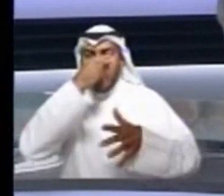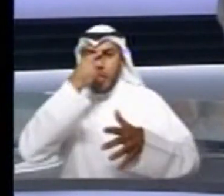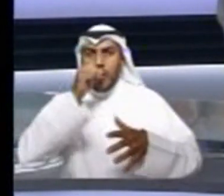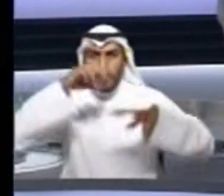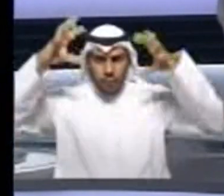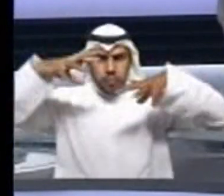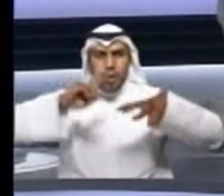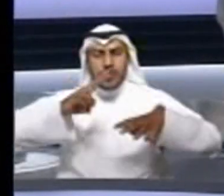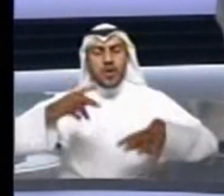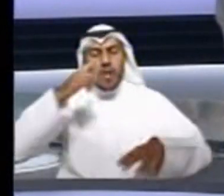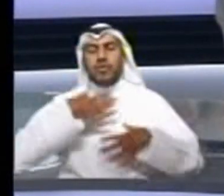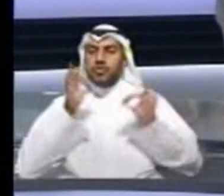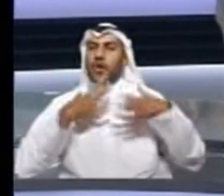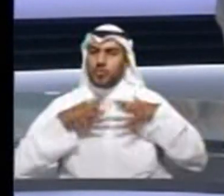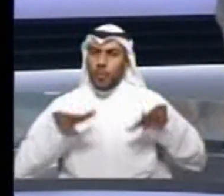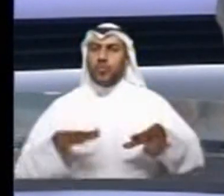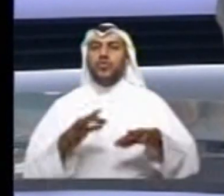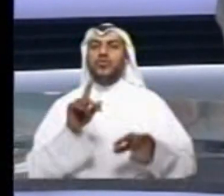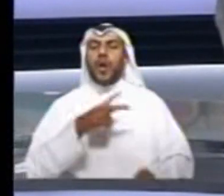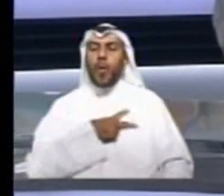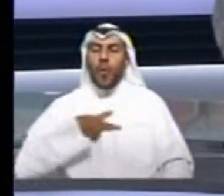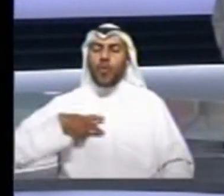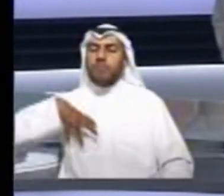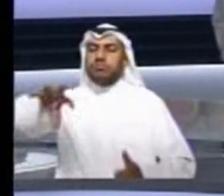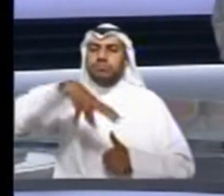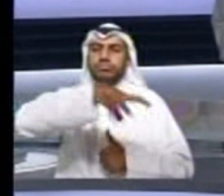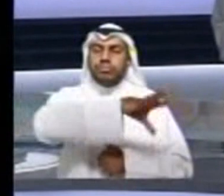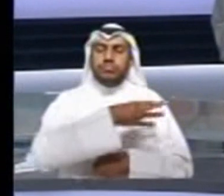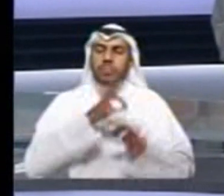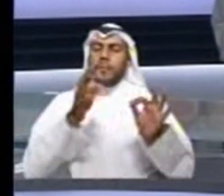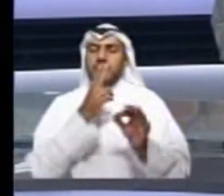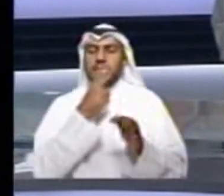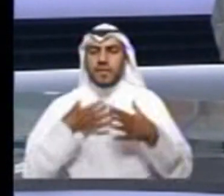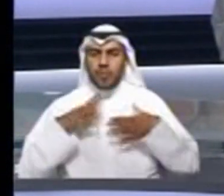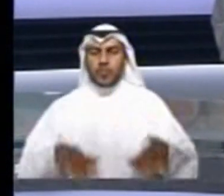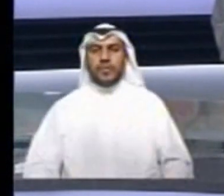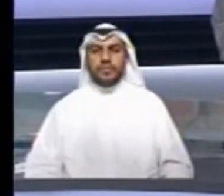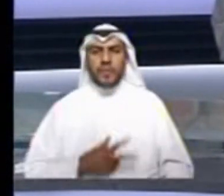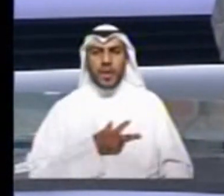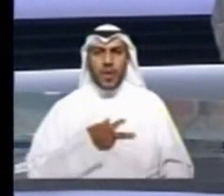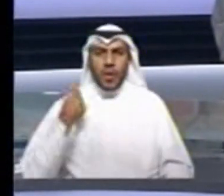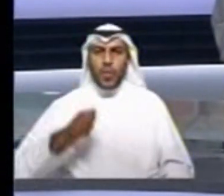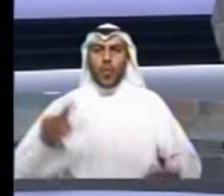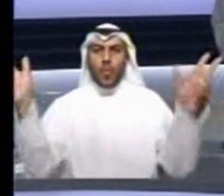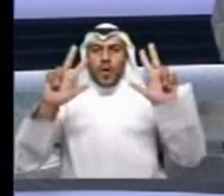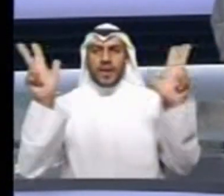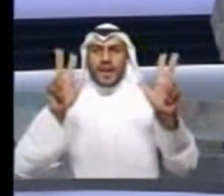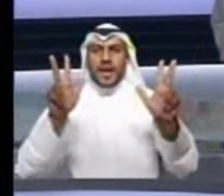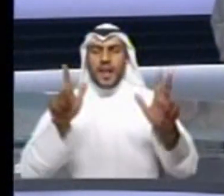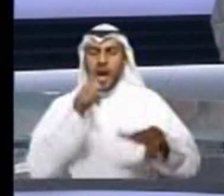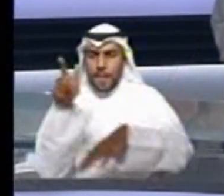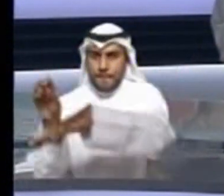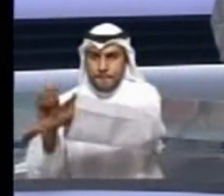طارئ خلال الأيام المقبلة. نعم سعود، ومن جهته أيضا دعا وزير الإعلام ووزير الدولة لشؤون الشباب محمد الجبري،